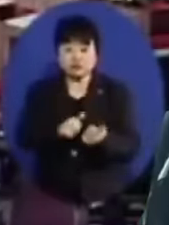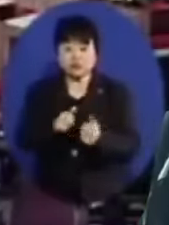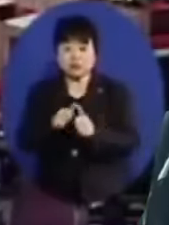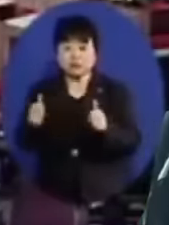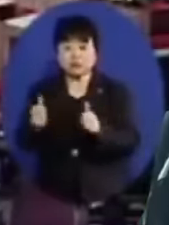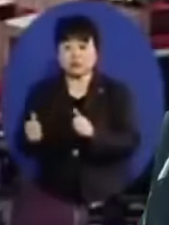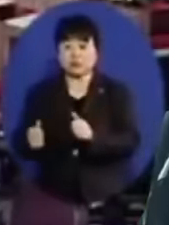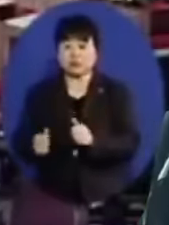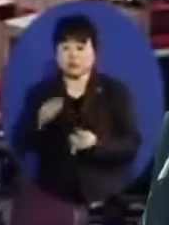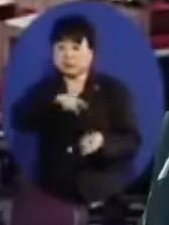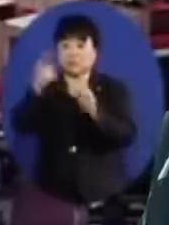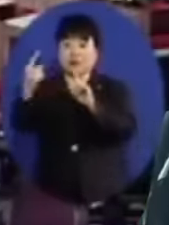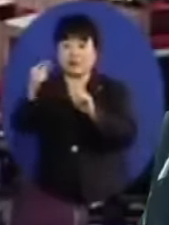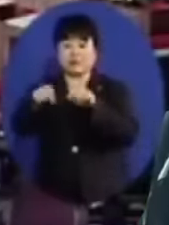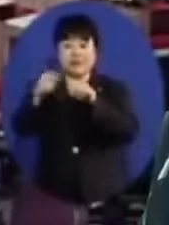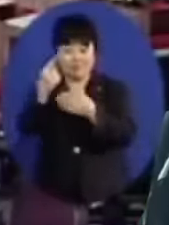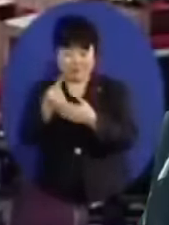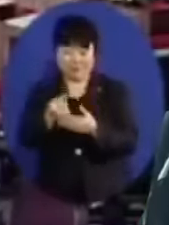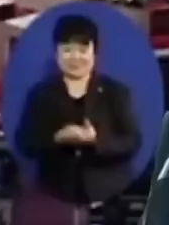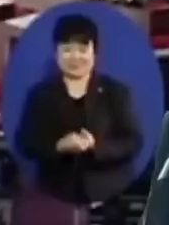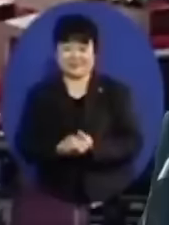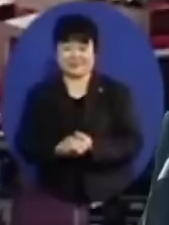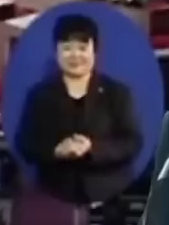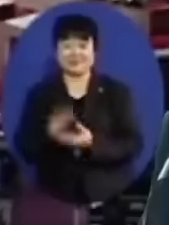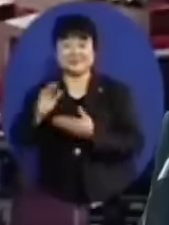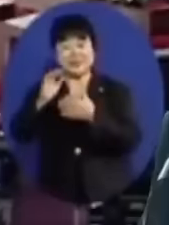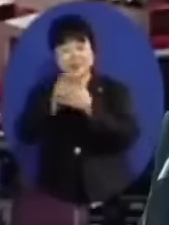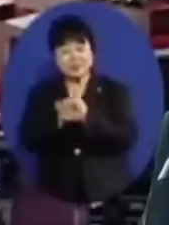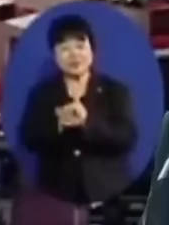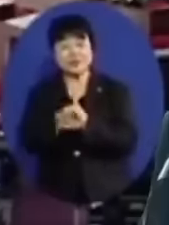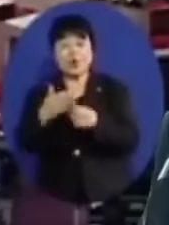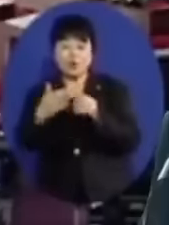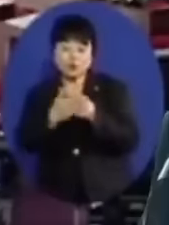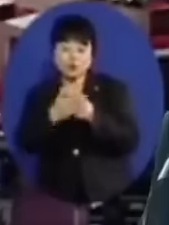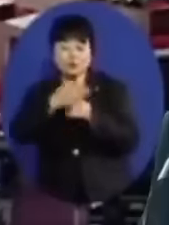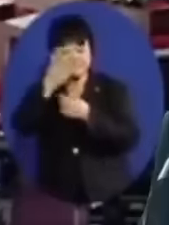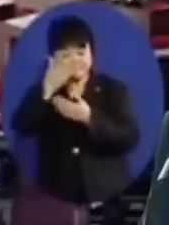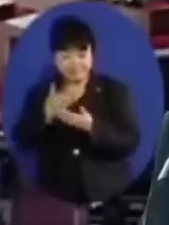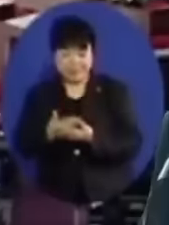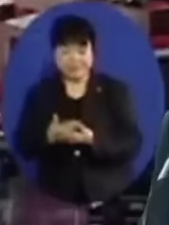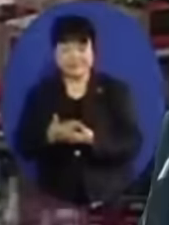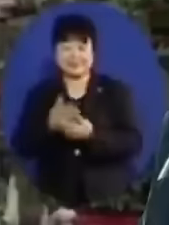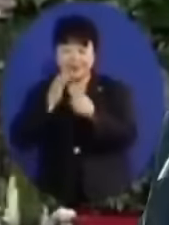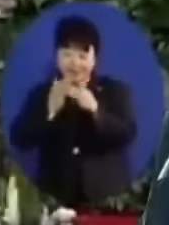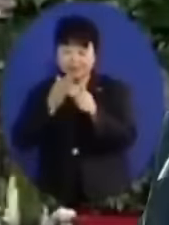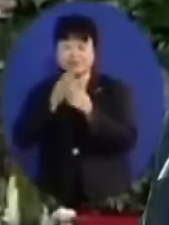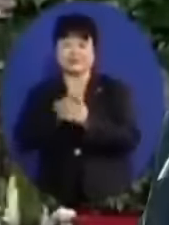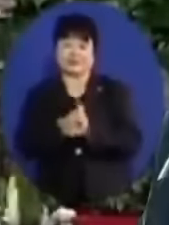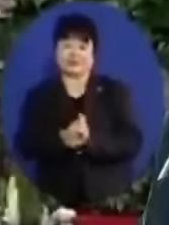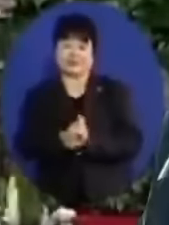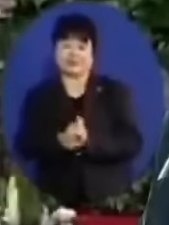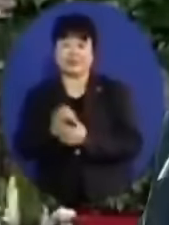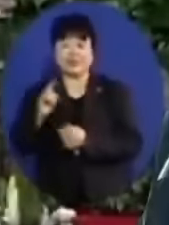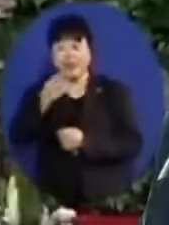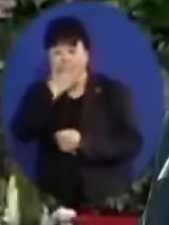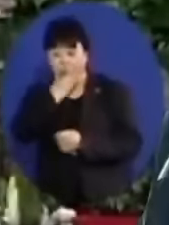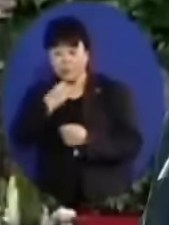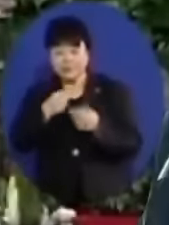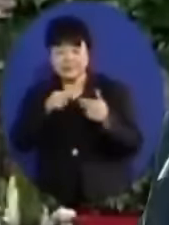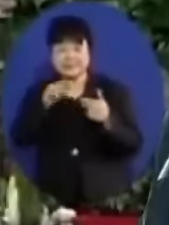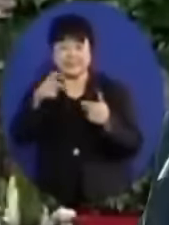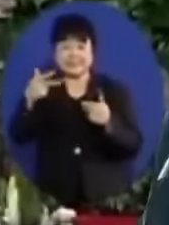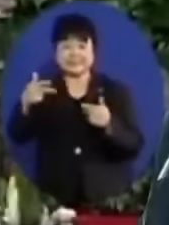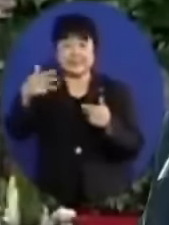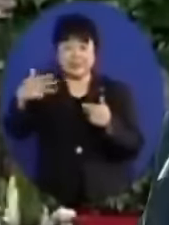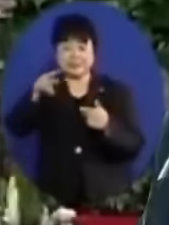나왔던 것입니다. 그 다음 우리의 기도는 도우심을 간구하는 기도인 것입니다. 마태복음 7장 7절로